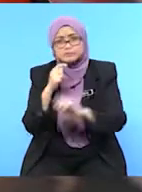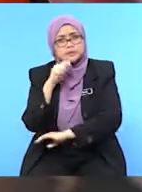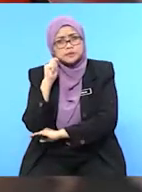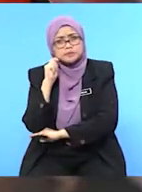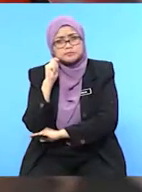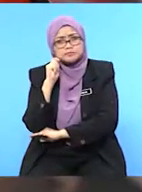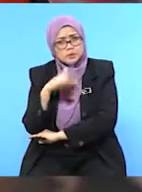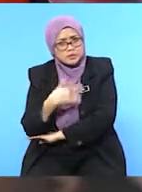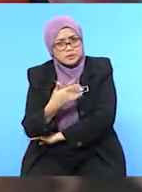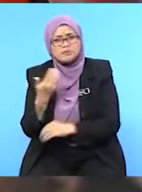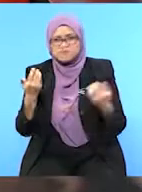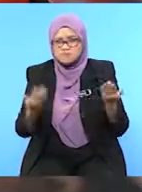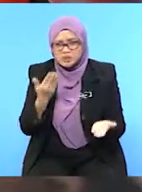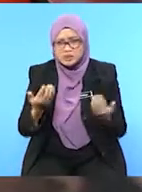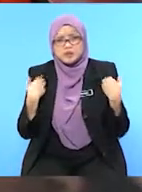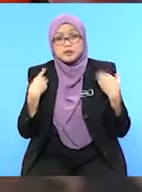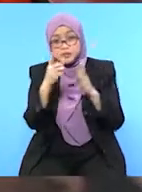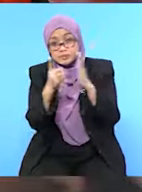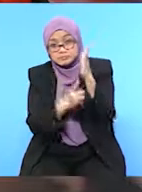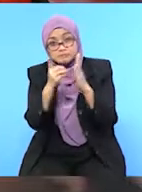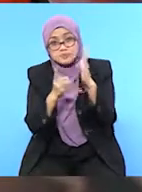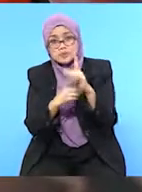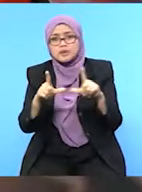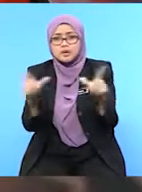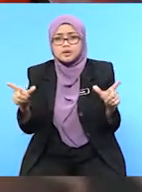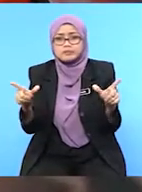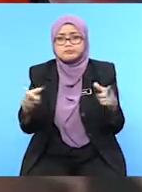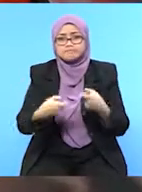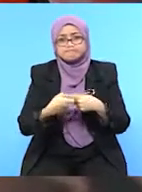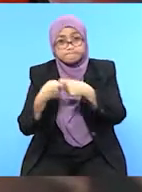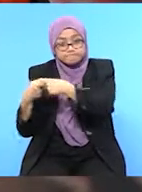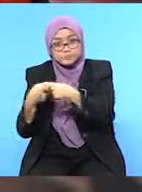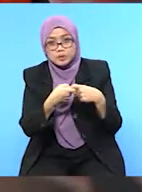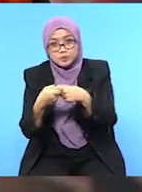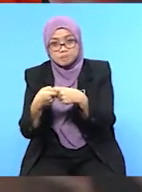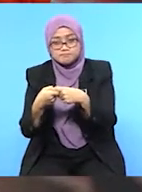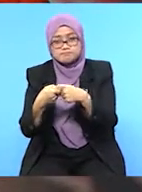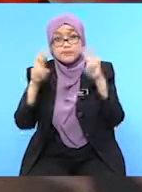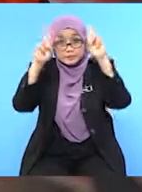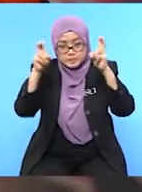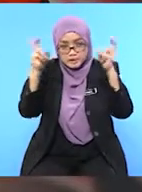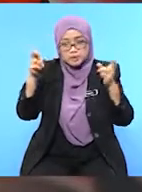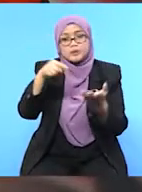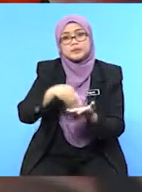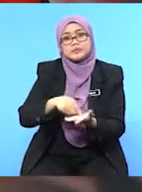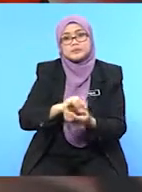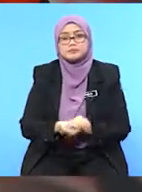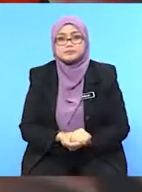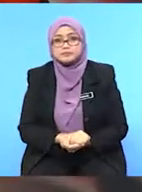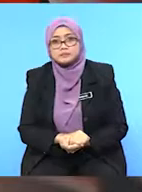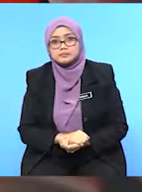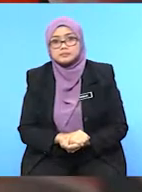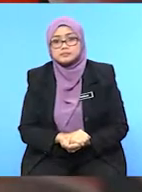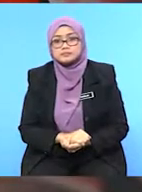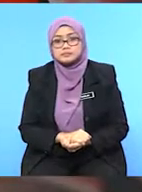Adakah terdapat dasar-dasar lain digunakan tentu berkaitan dengan bagaimana memperkukuhkan perpaduan kaum di